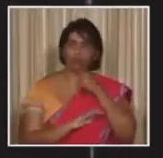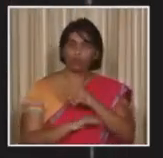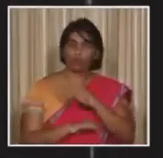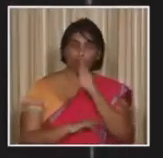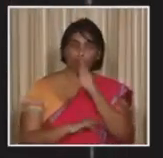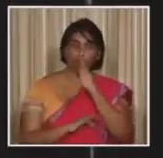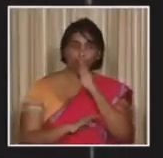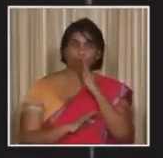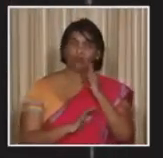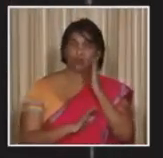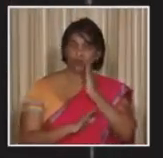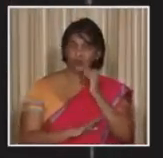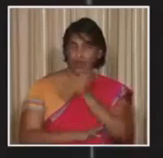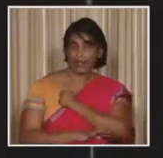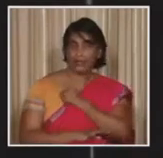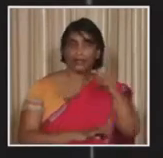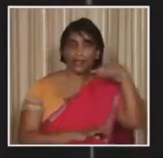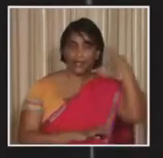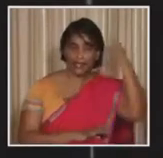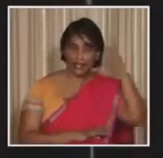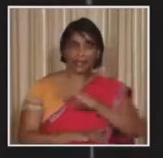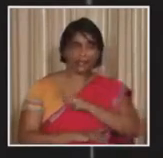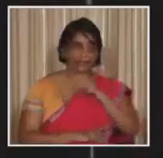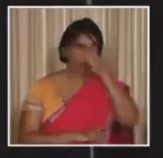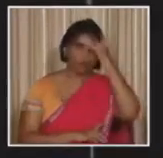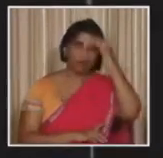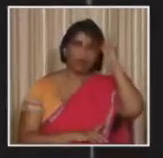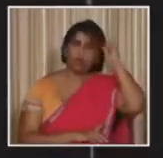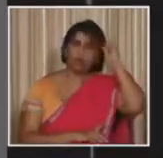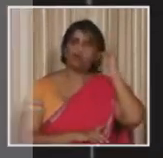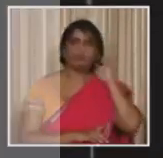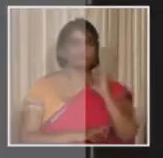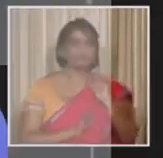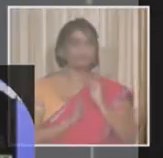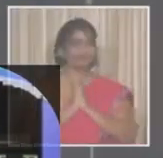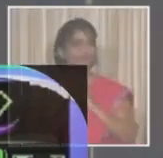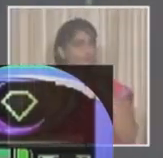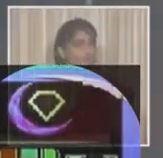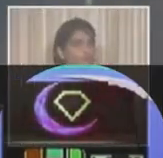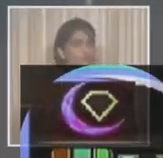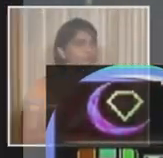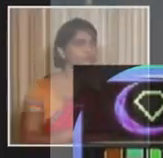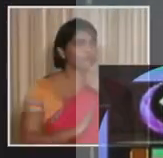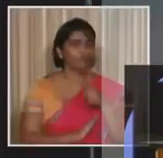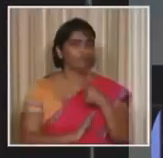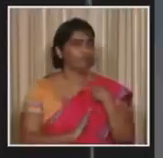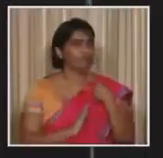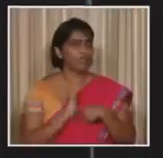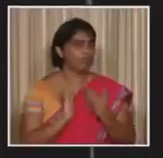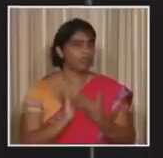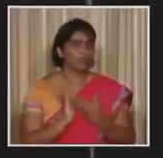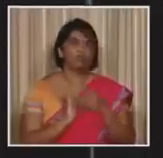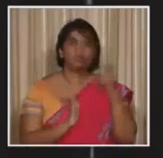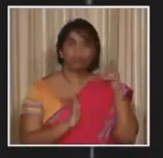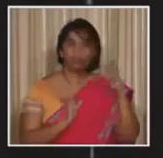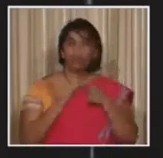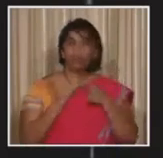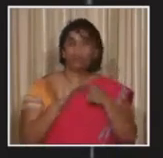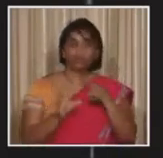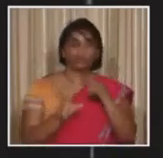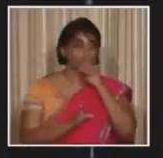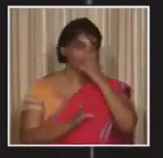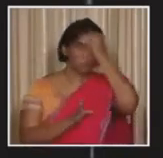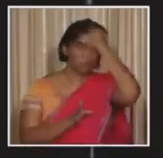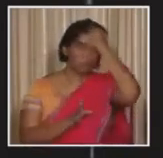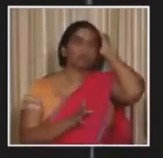එකම රට අපේ ලංකාව. එක්තරා බටහිර තානාපතිනියක් මේ ළඟදී අහනවා, ඇයි මේ බෞද්ධ රටක් කියලා කියන්නේ